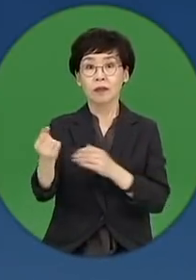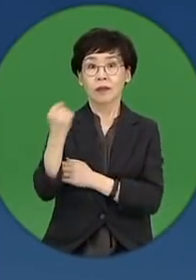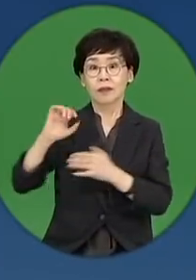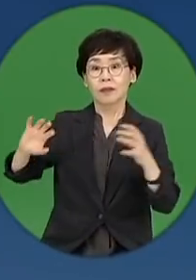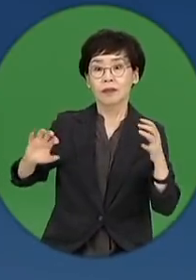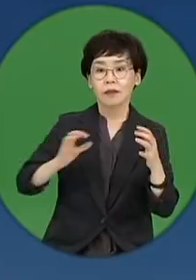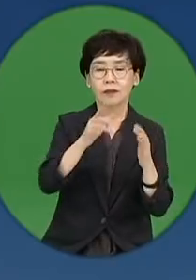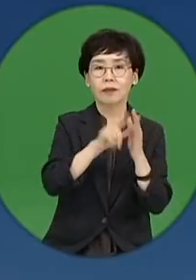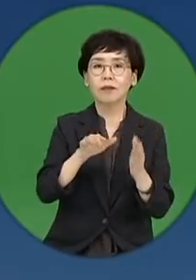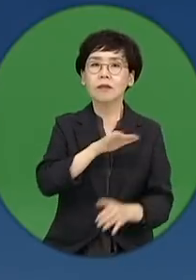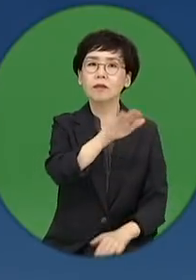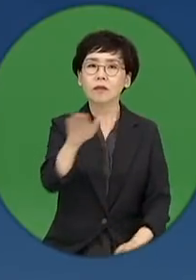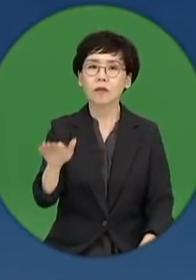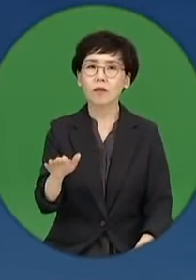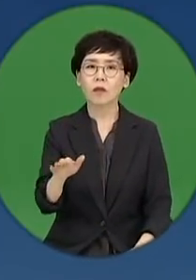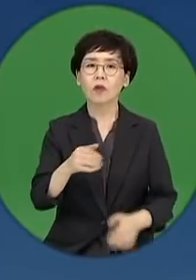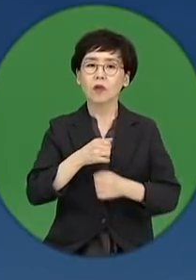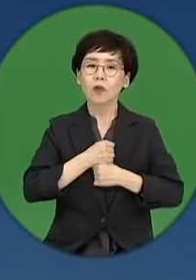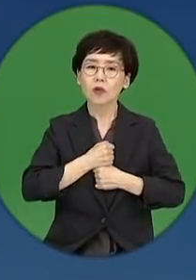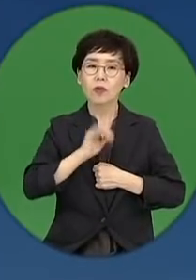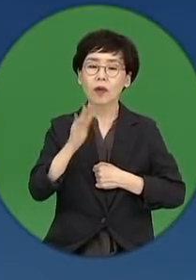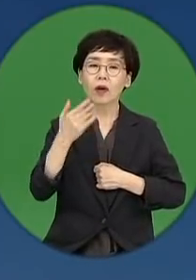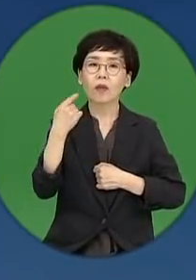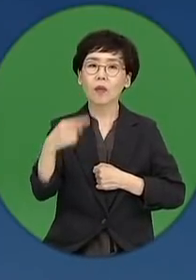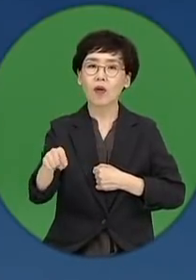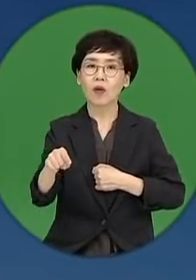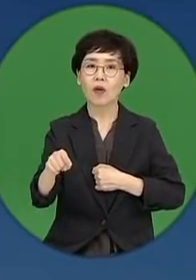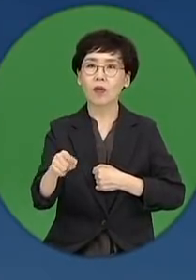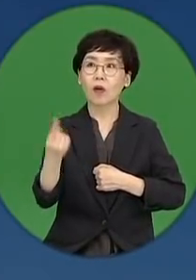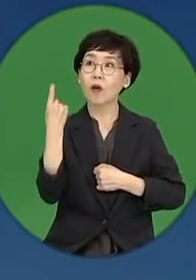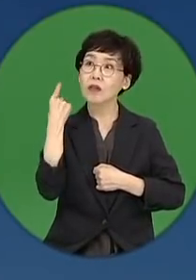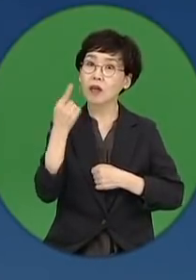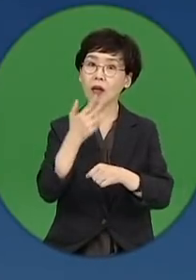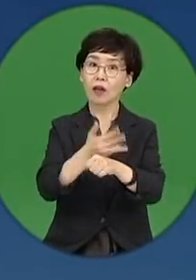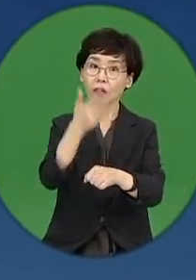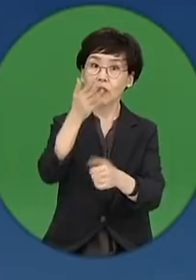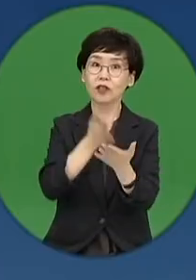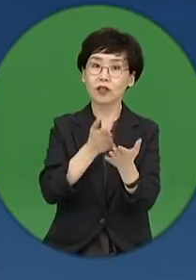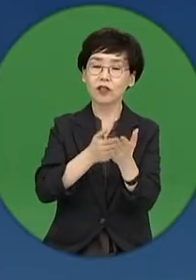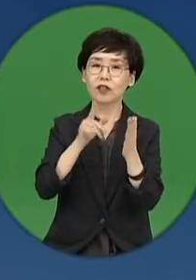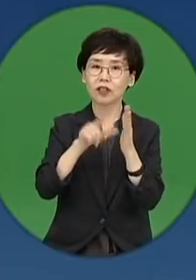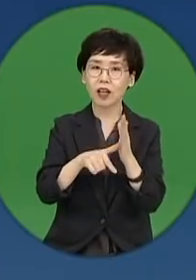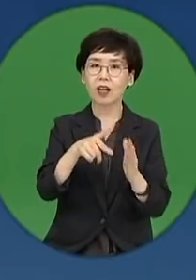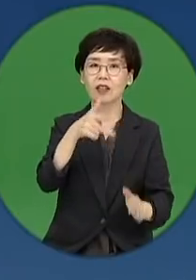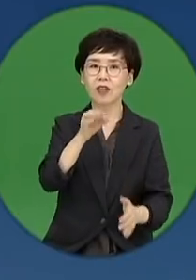때 우리는 무엇을 조심해야 할까요? 어제 SBS 8시 뉴스를 통해서